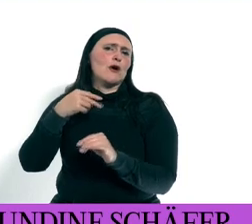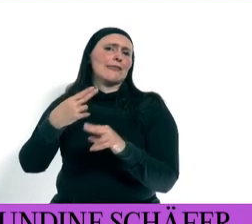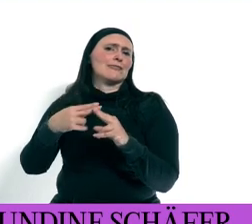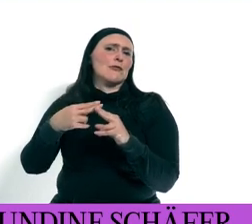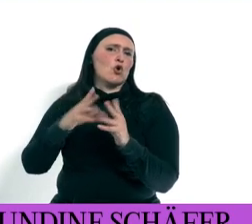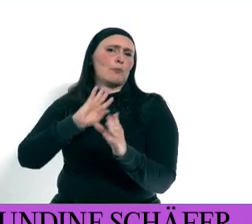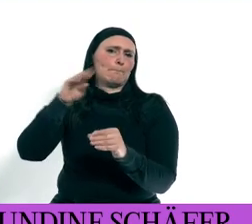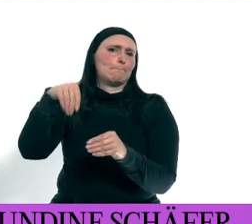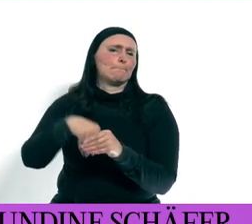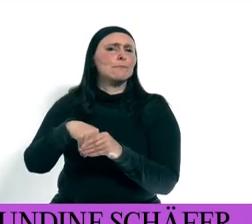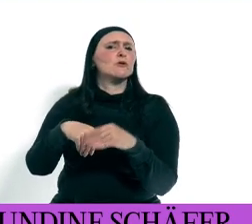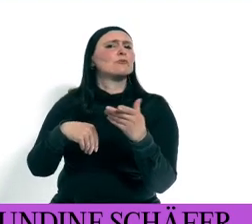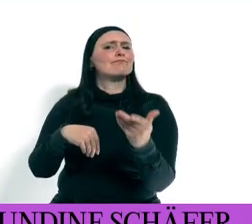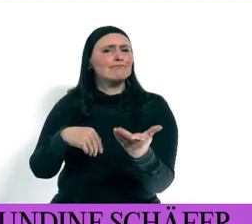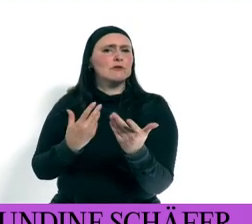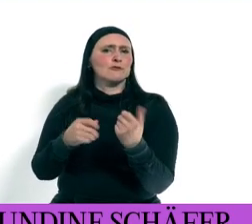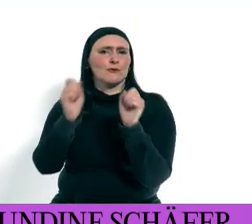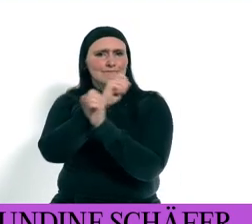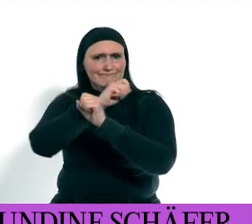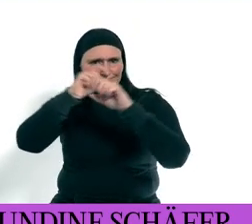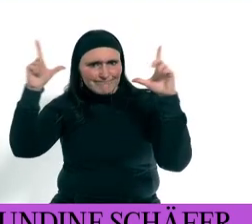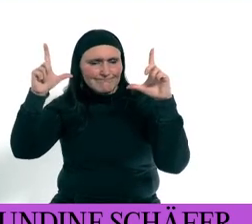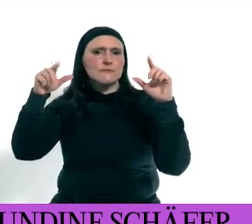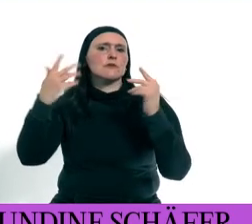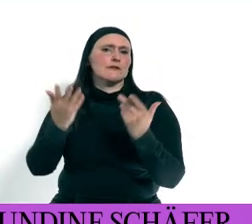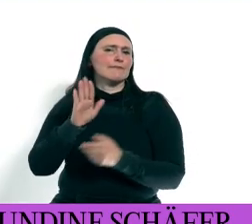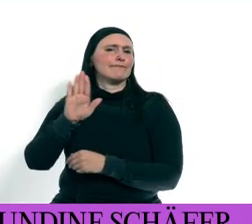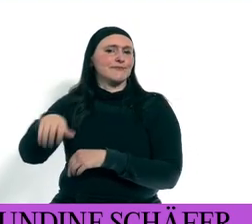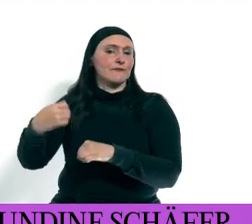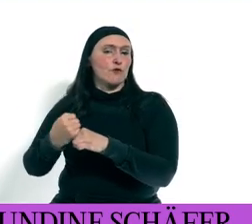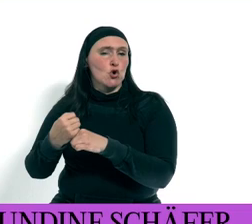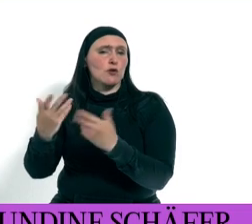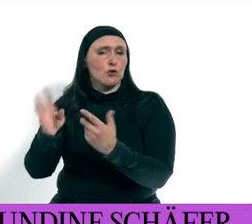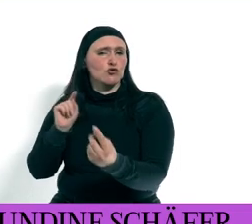Im Grunde ist also die Kunst sozusagen eingeschrieben